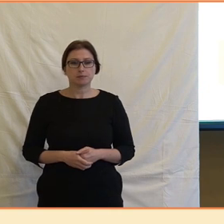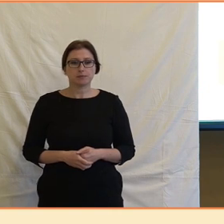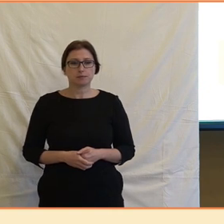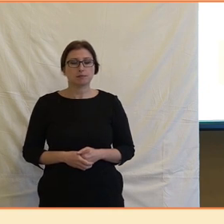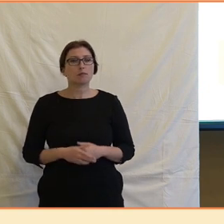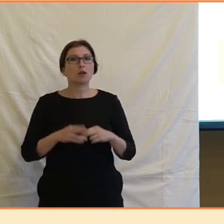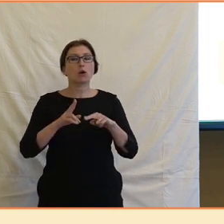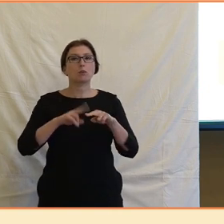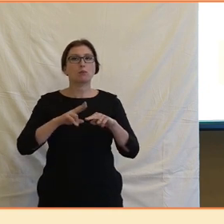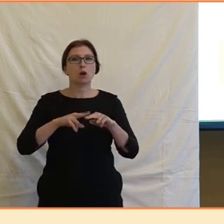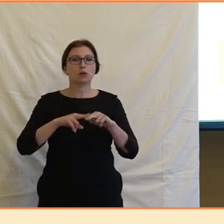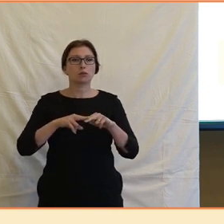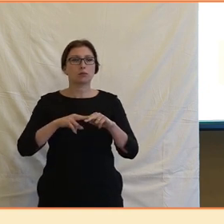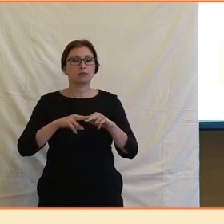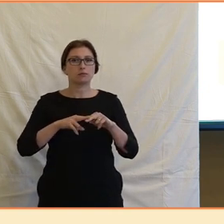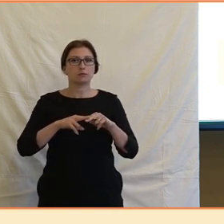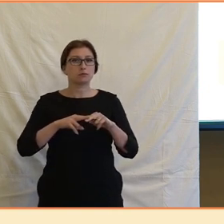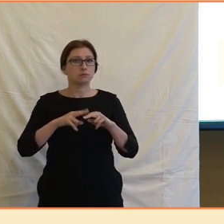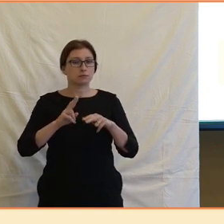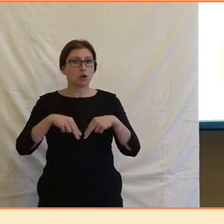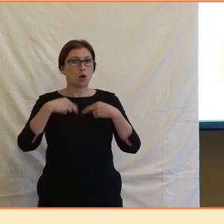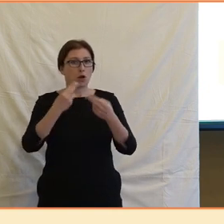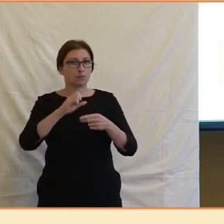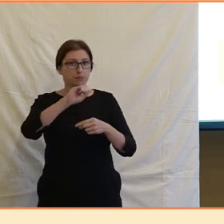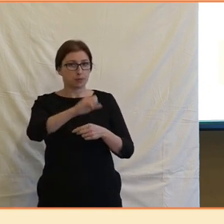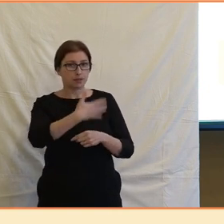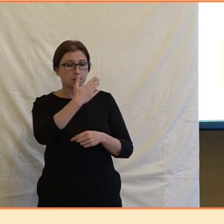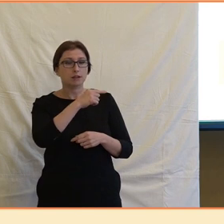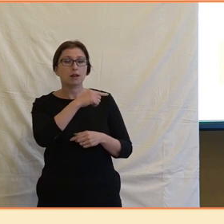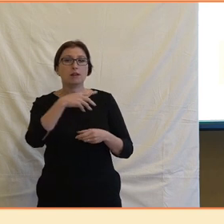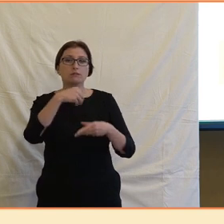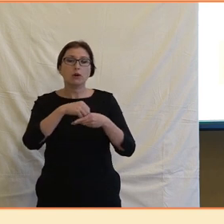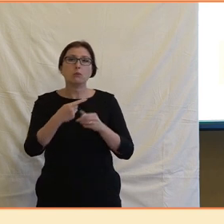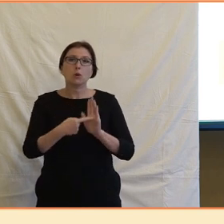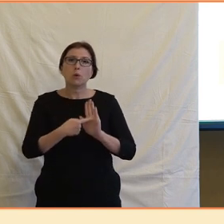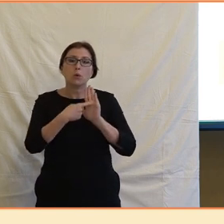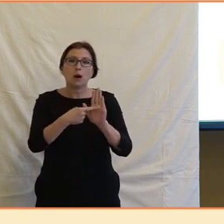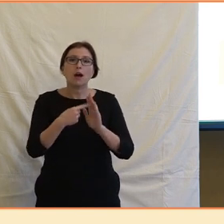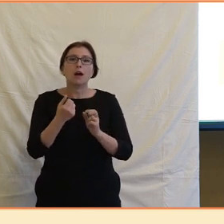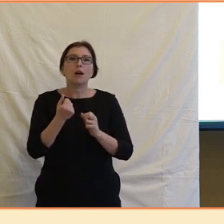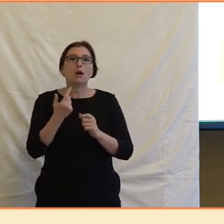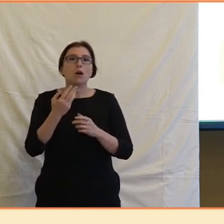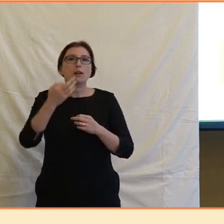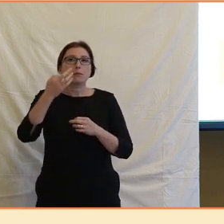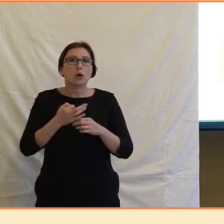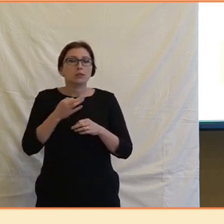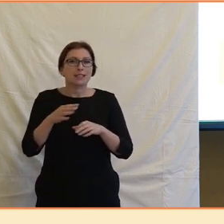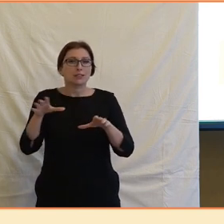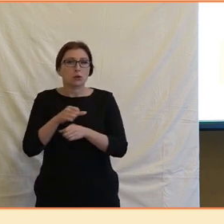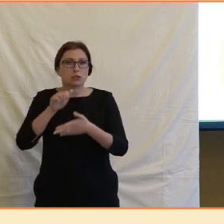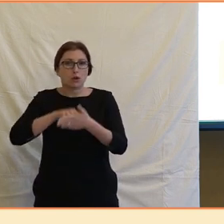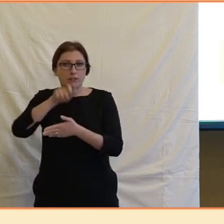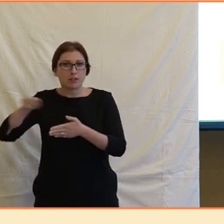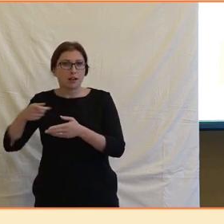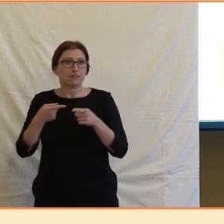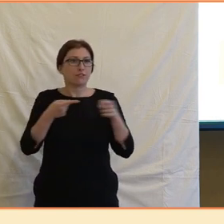Tak, pak zde máme tento slide, který nám reprezentuje tady, nakolik souhlasí novináři s určitými výroky.